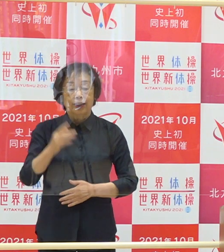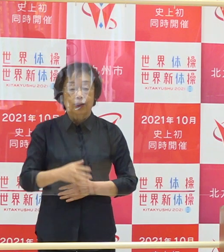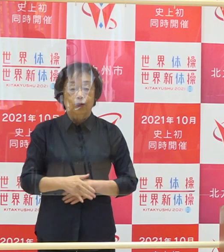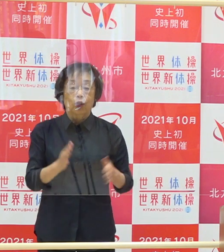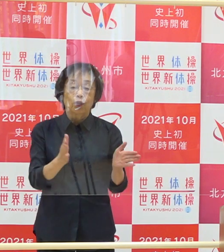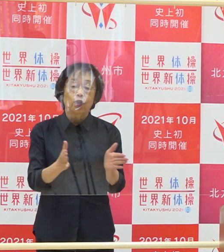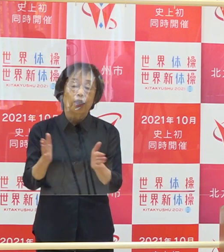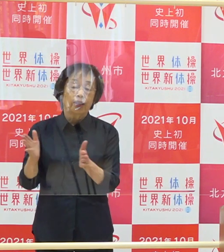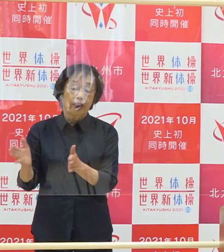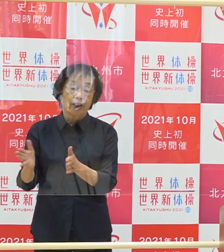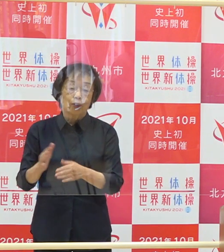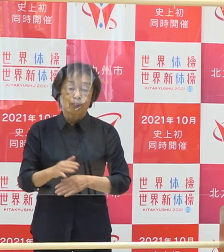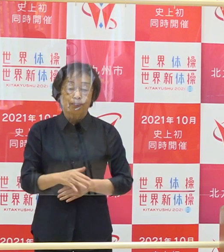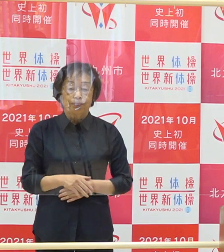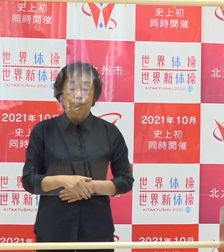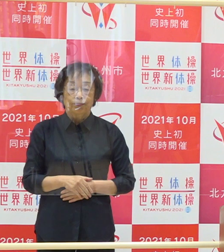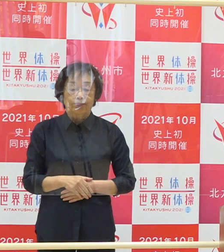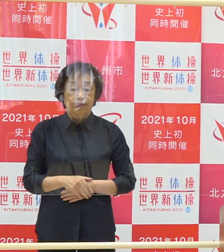次に